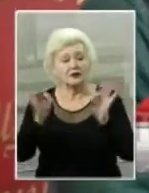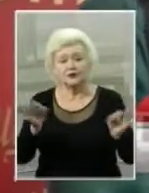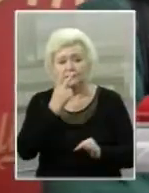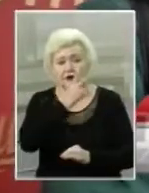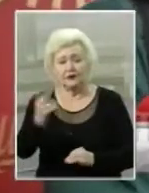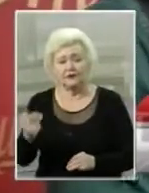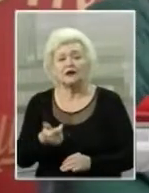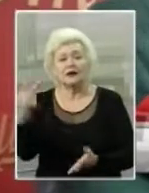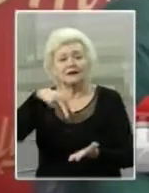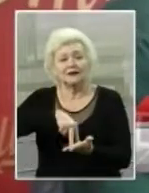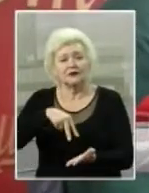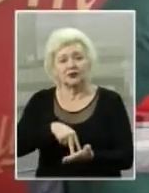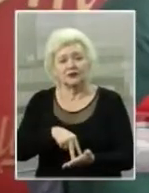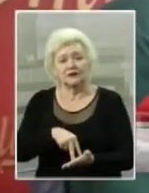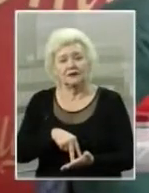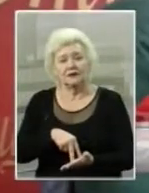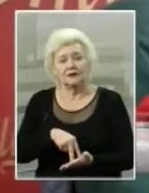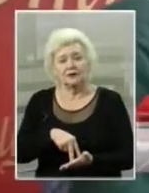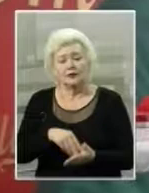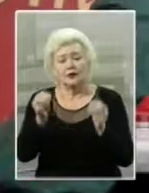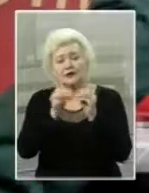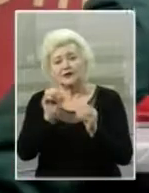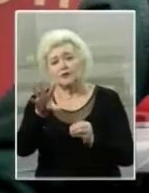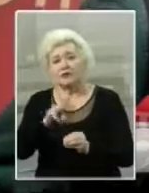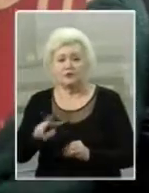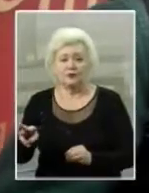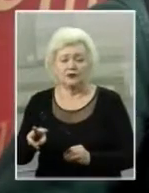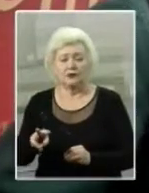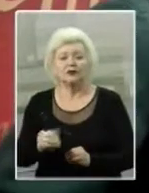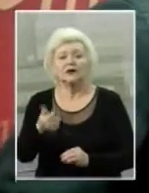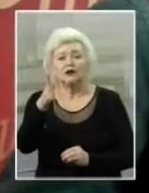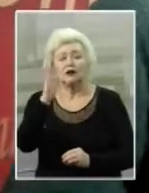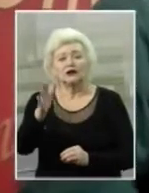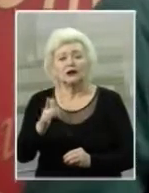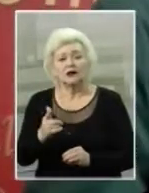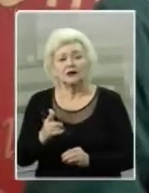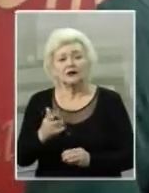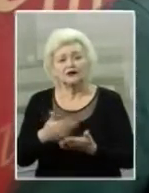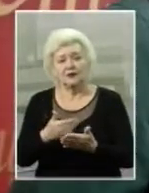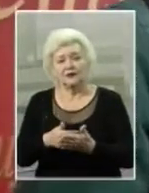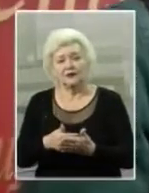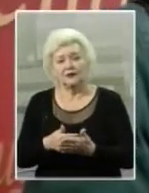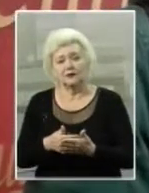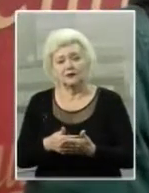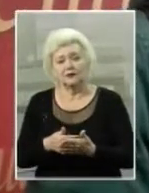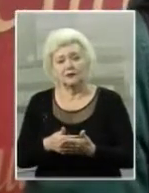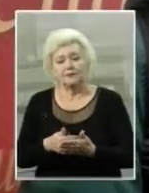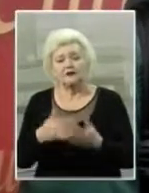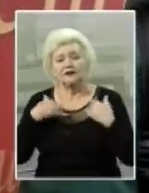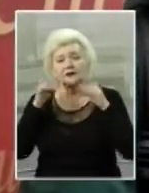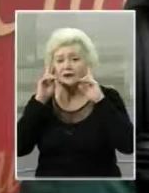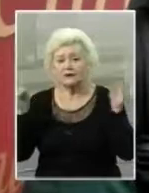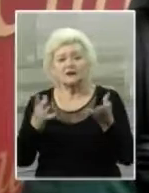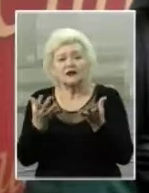видел. А сколько уже стоит, да? Ну, 10-15. И сколько же будет зараз 5? Не